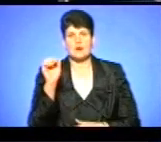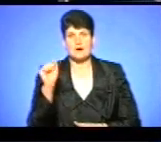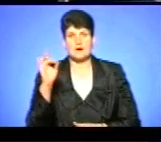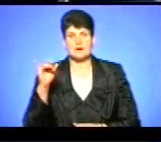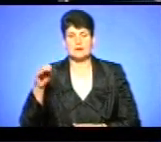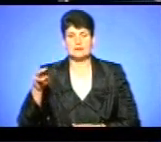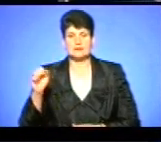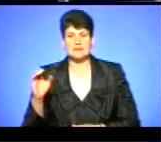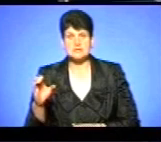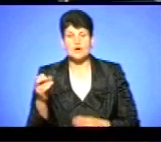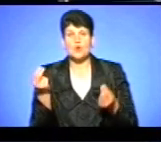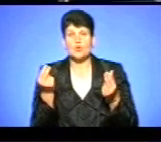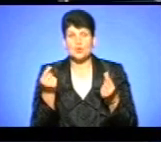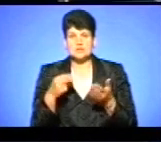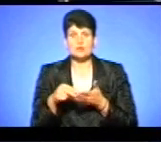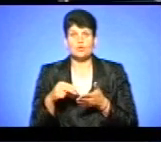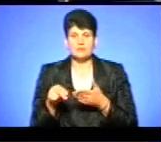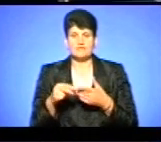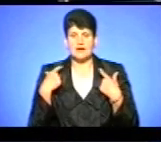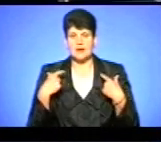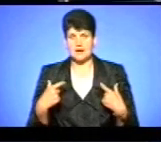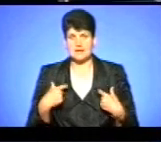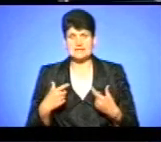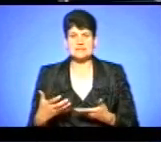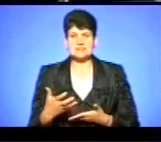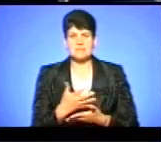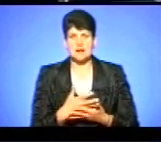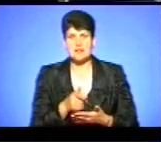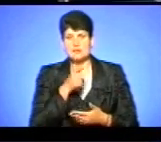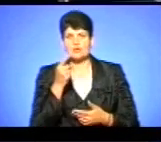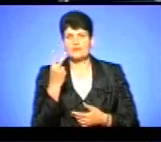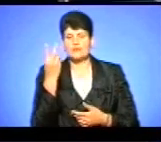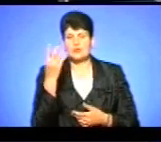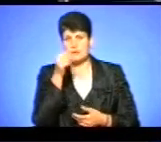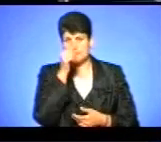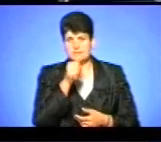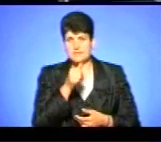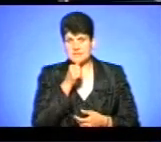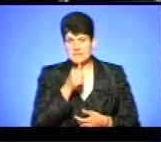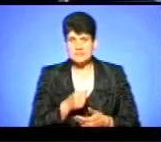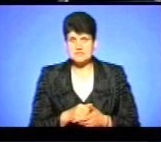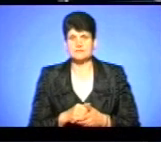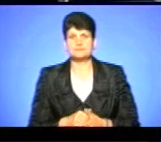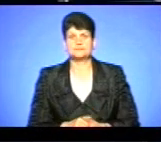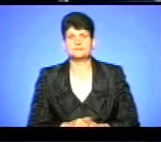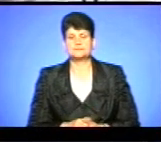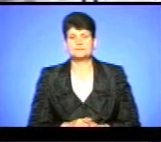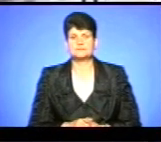на придбання ранців із канцелярським приладдям волонтери збирали протягом 2 місяців. Подробиці у сюжеті Анжели